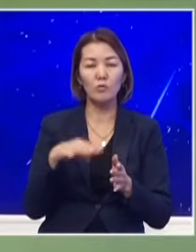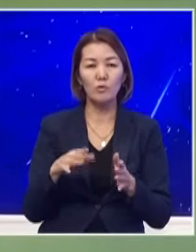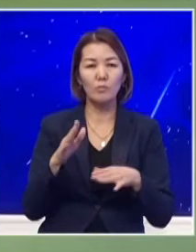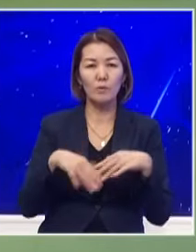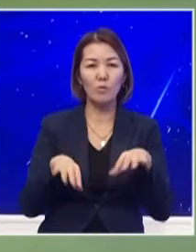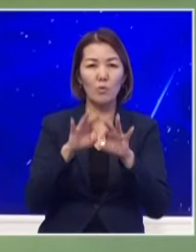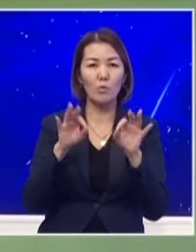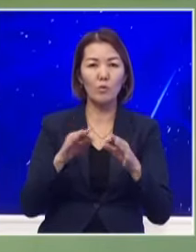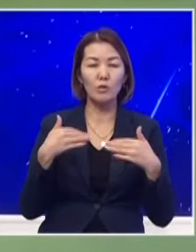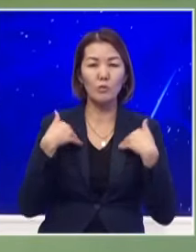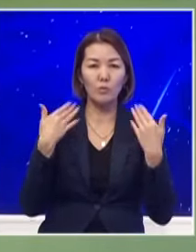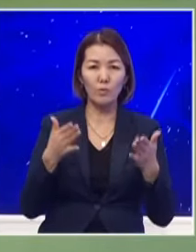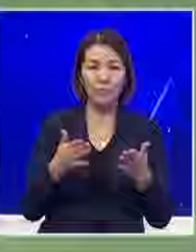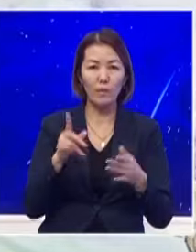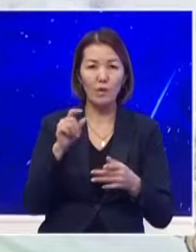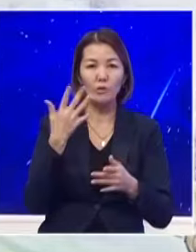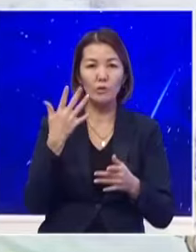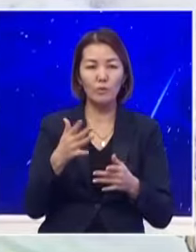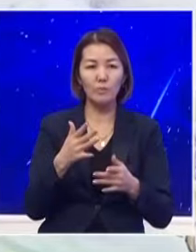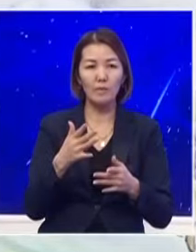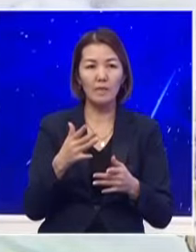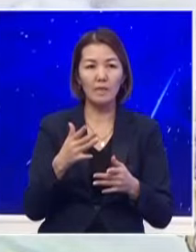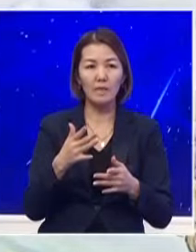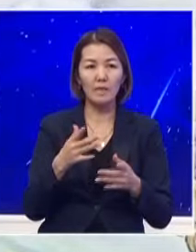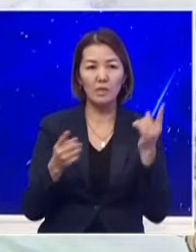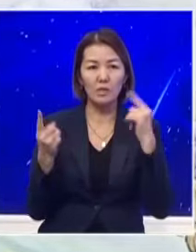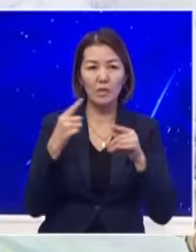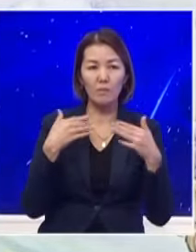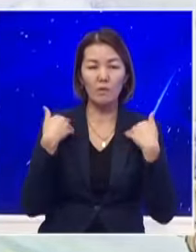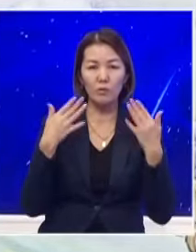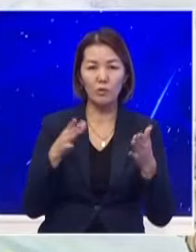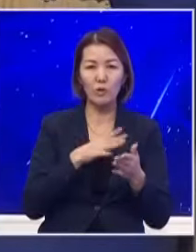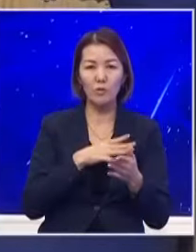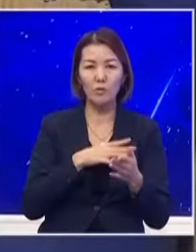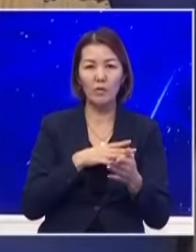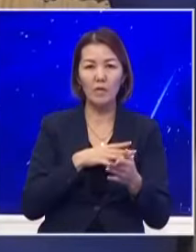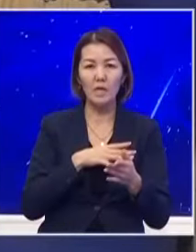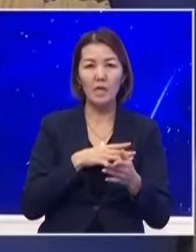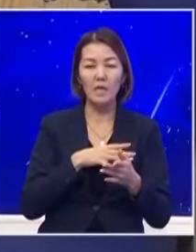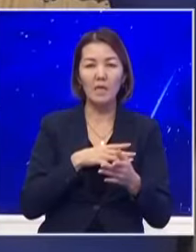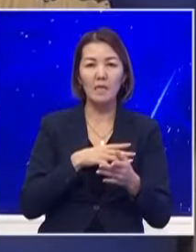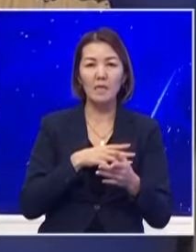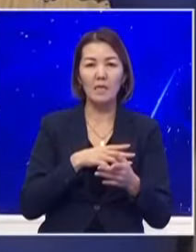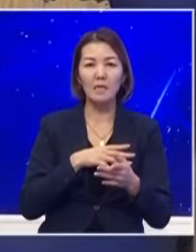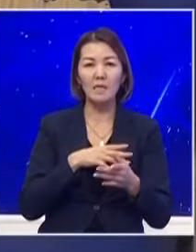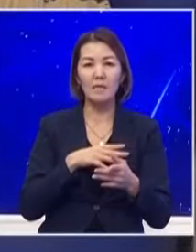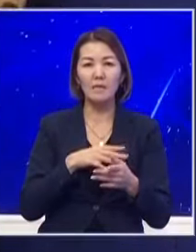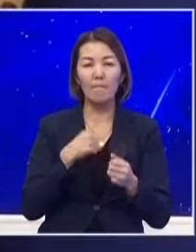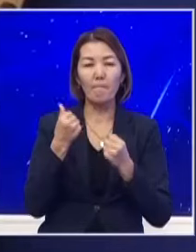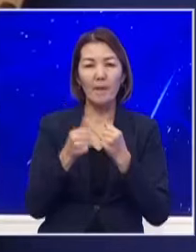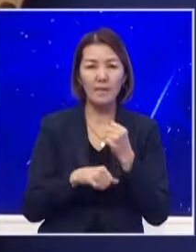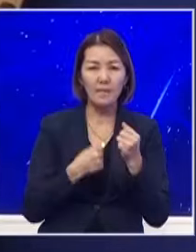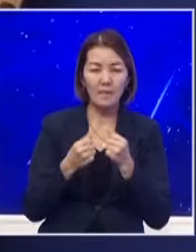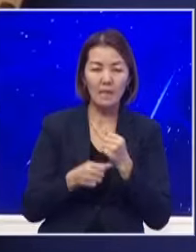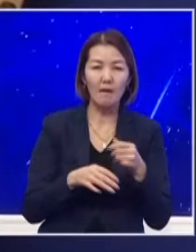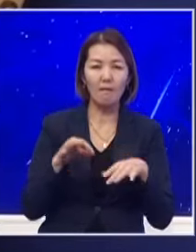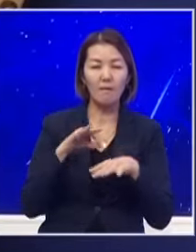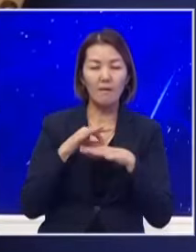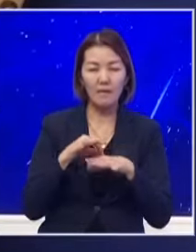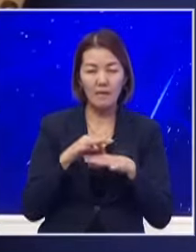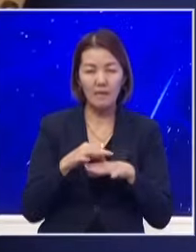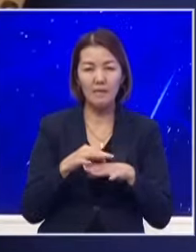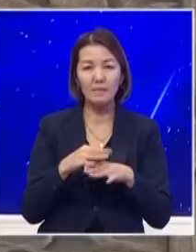өтінім беріпті. Бүгінде оның 105-і өз туындыларын ұсынып отыр. Онда киізден, жібектен жасалған бұйымдар мен ағаштан ойылып көмкерілген ыдыстар